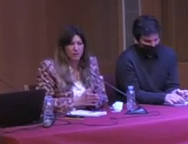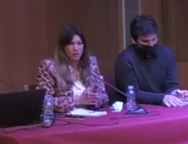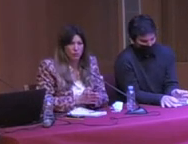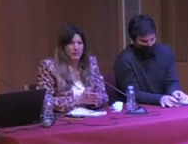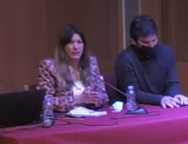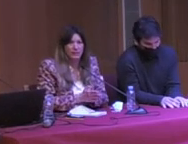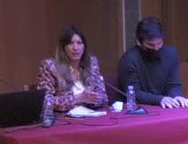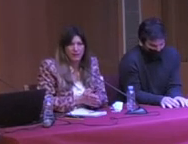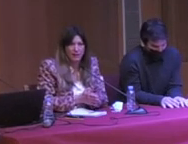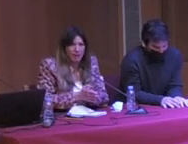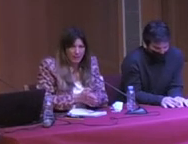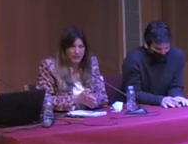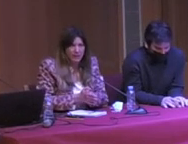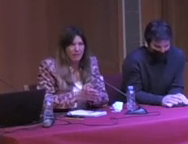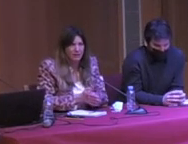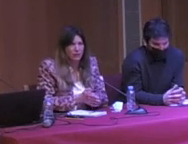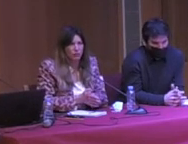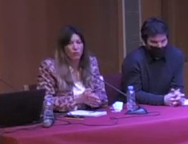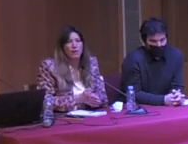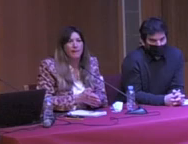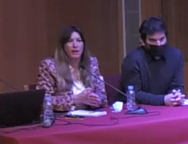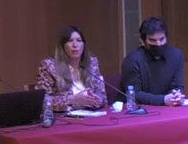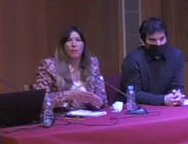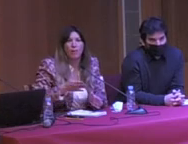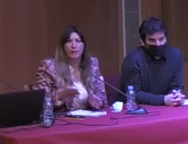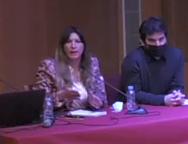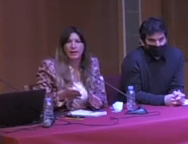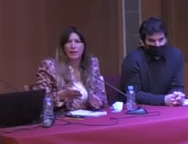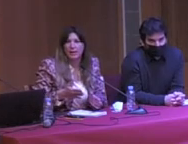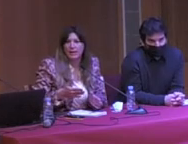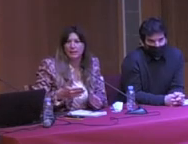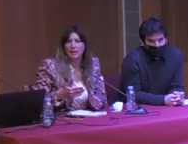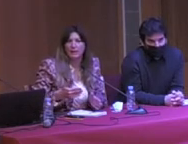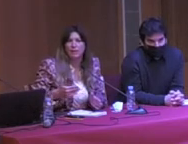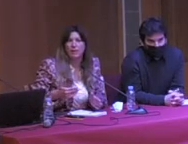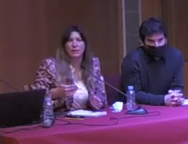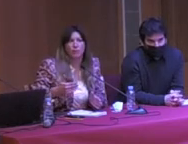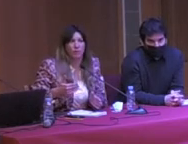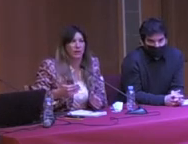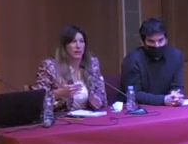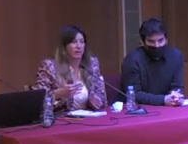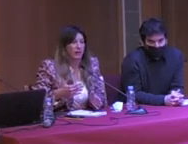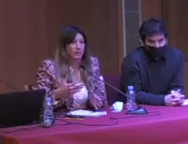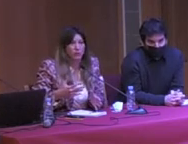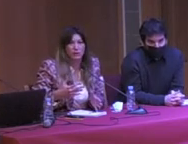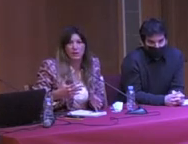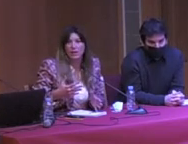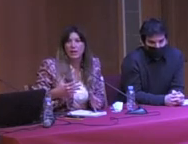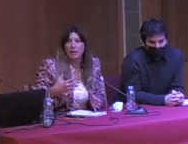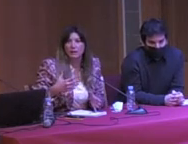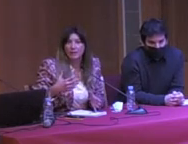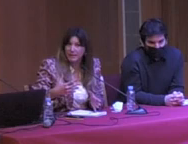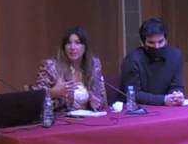explicava. Nosaltres ara estem treballant amb el present, amb la gestió de l'obra, però en paral·lel estem treballant també amb les persones